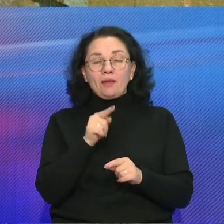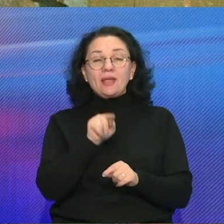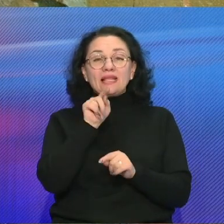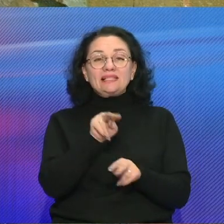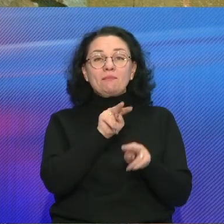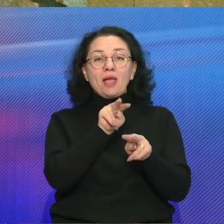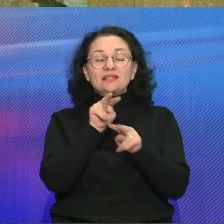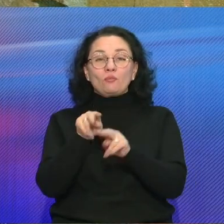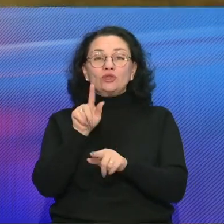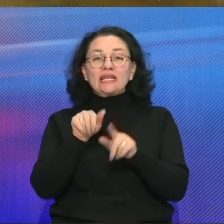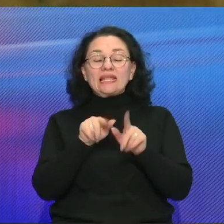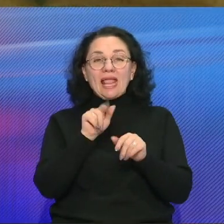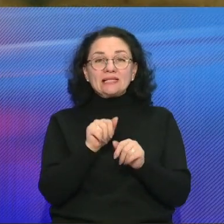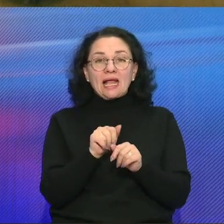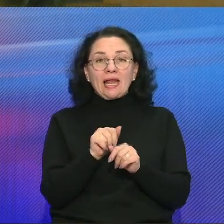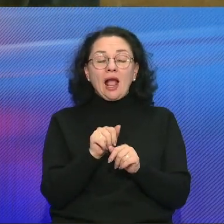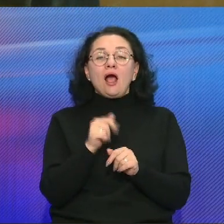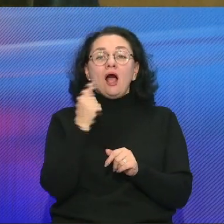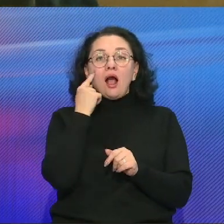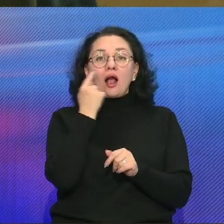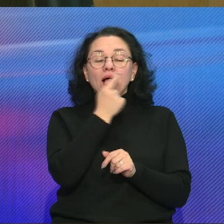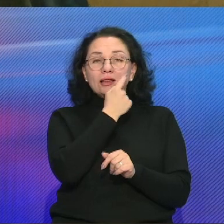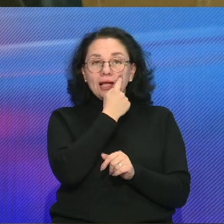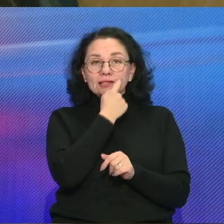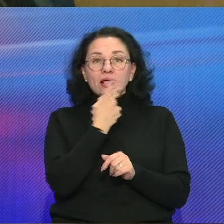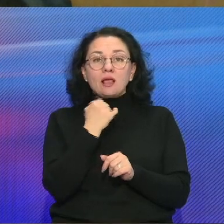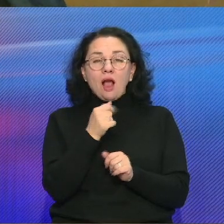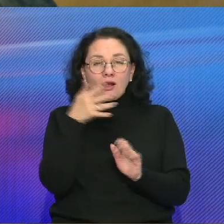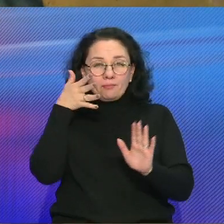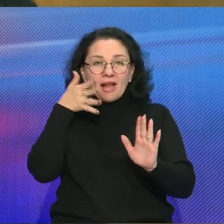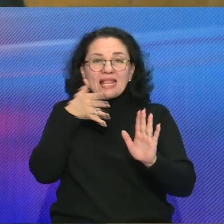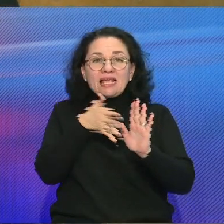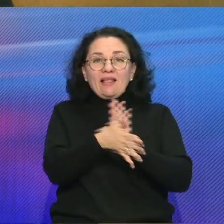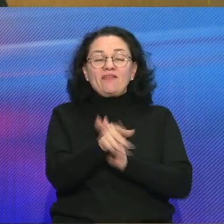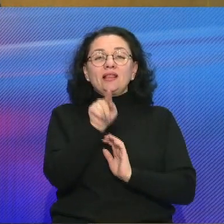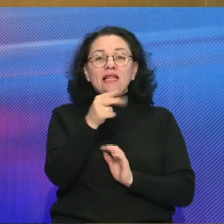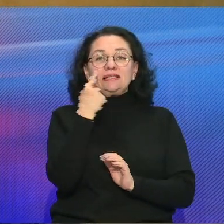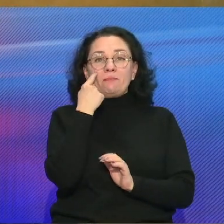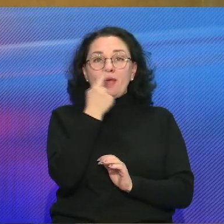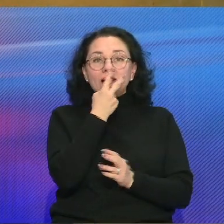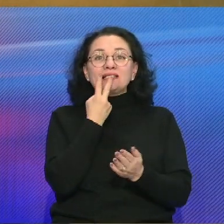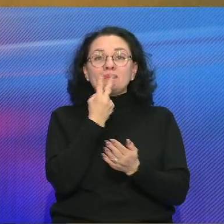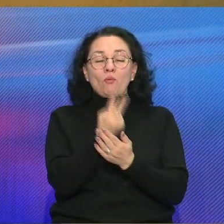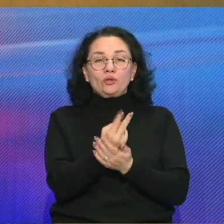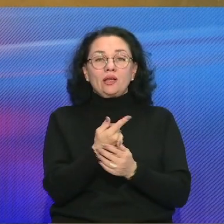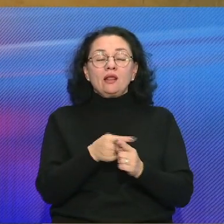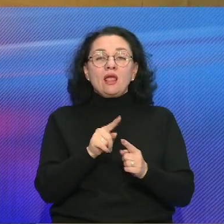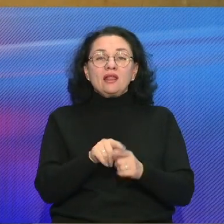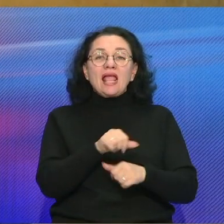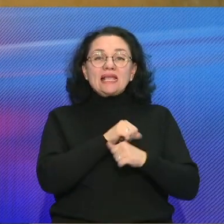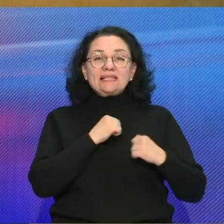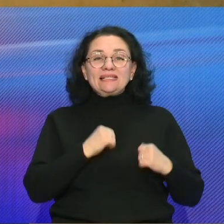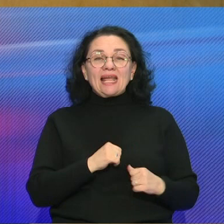несколько десятков пар вачей. Важно, как проникненно они глядять. У некий момент сдается, что их позерк трапляет докладно у сердца и